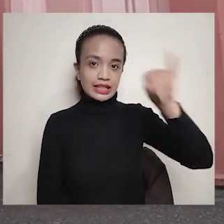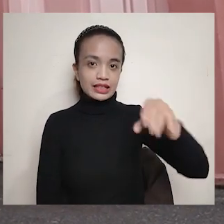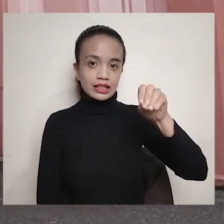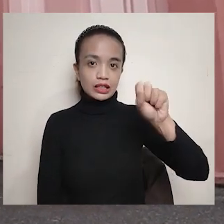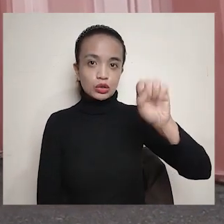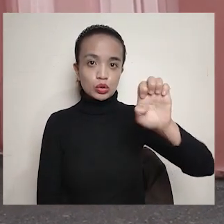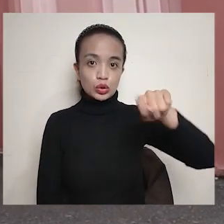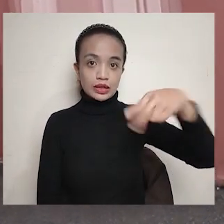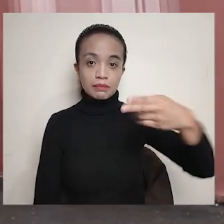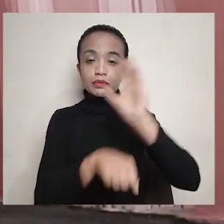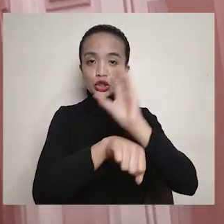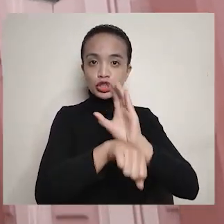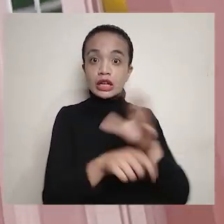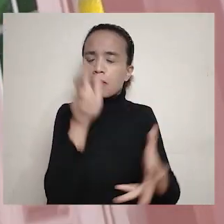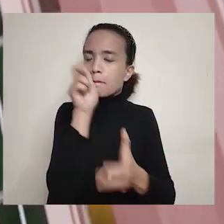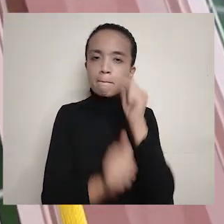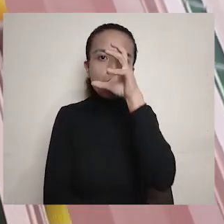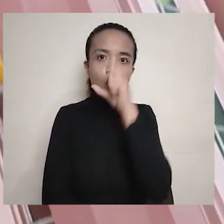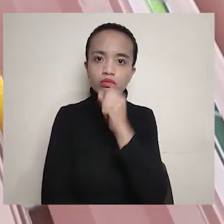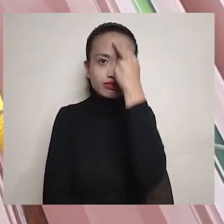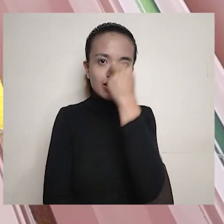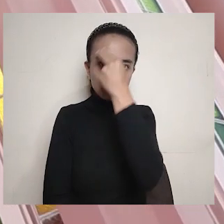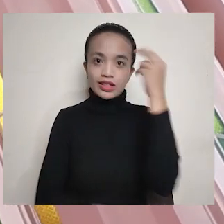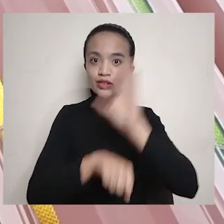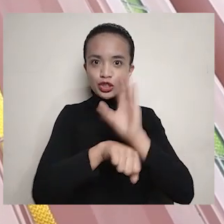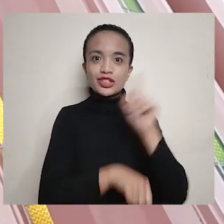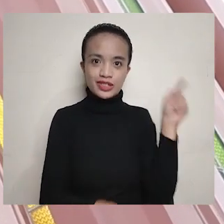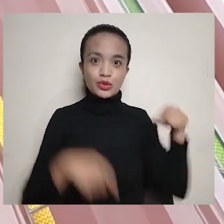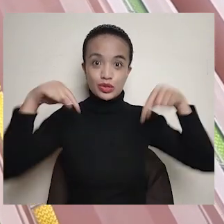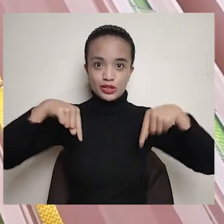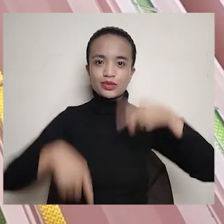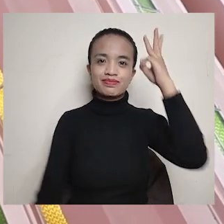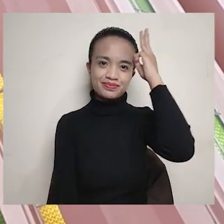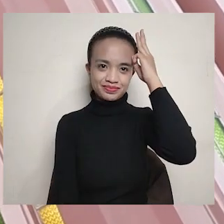Church. This is the oldest Catholic church in Ifugao.